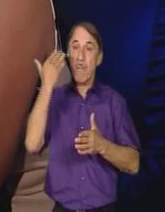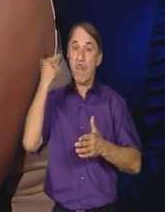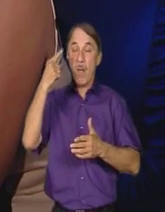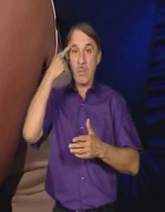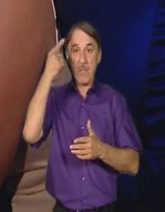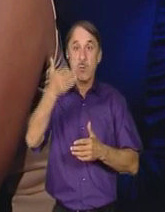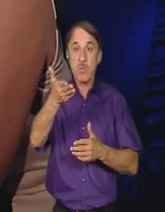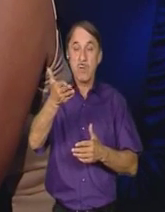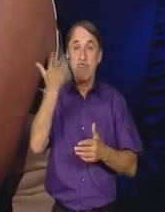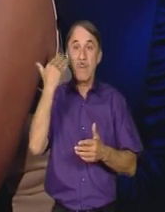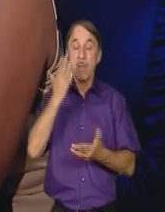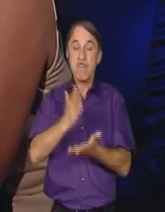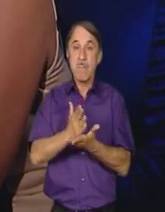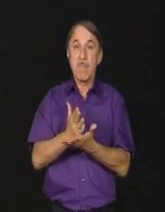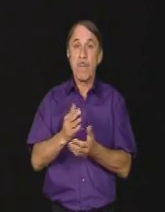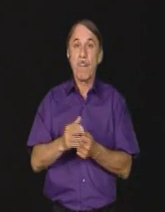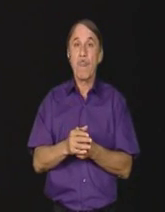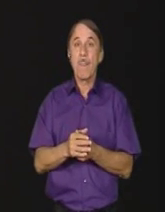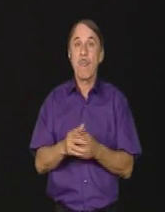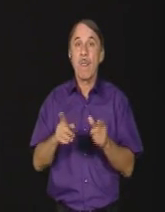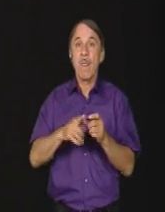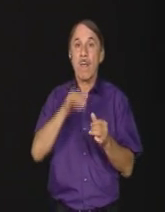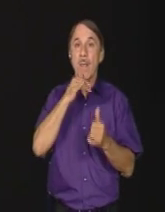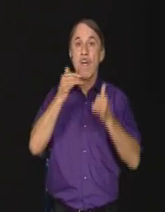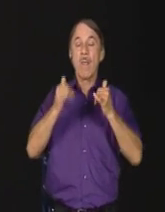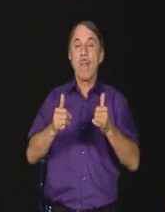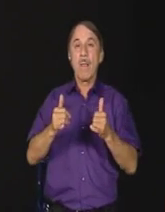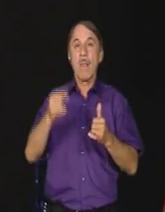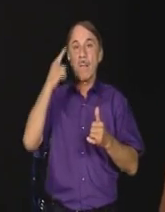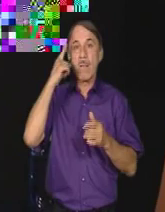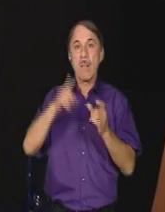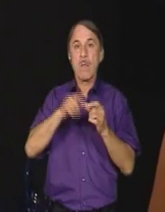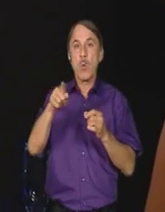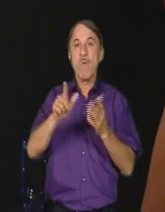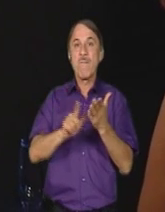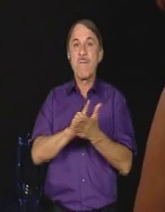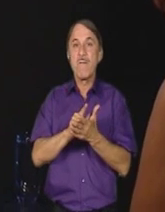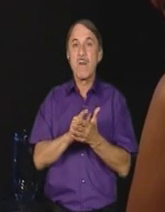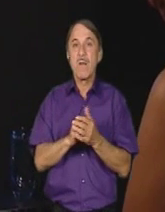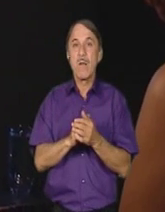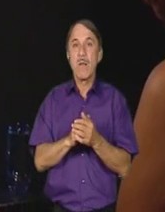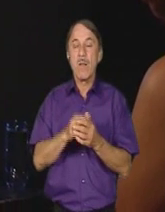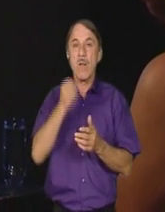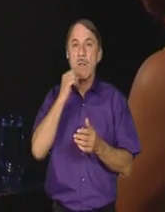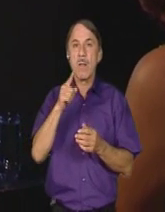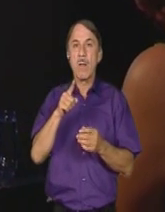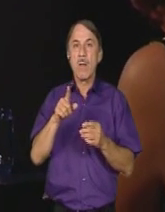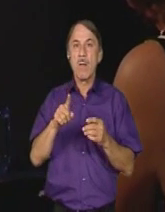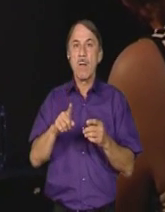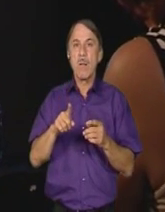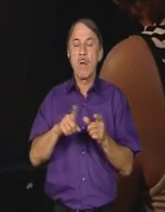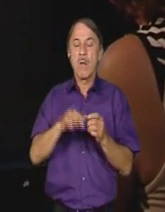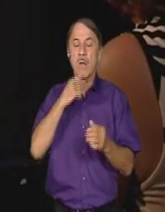se ko ima volju da se seća kako je ranije bilo. Setiće se da je u to vreme, u jednom periodu dugom,